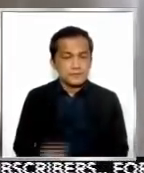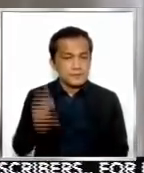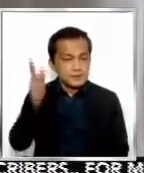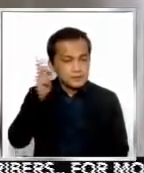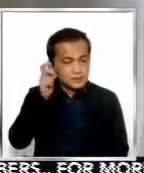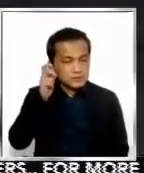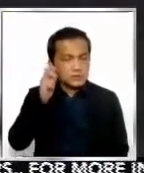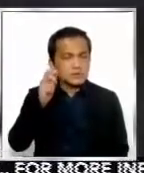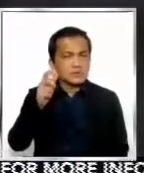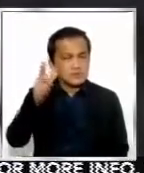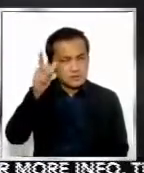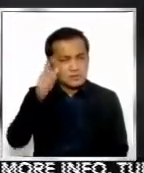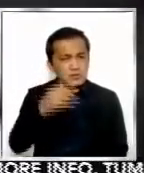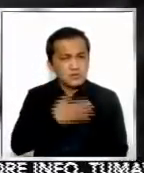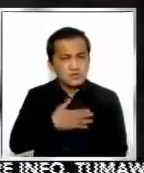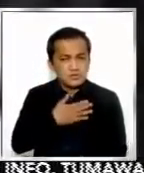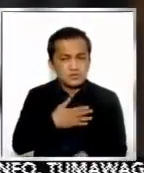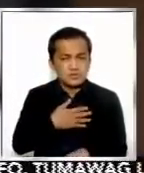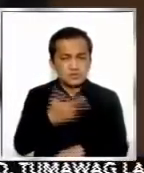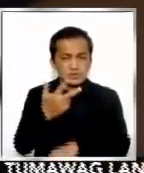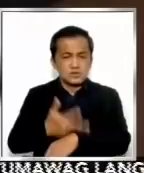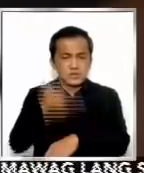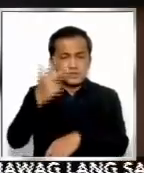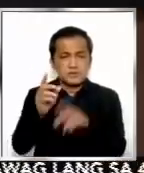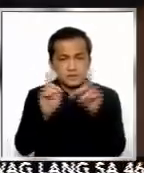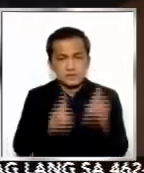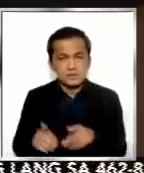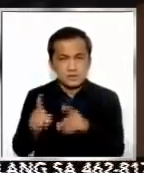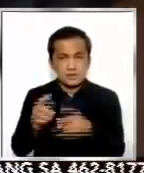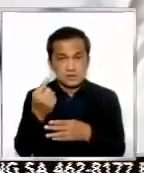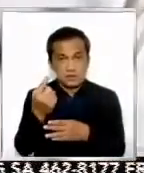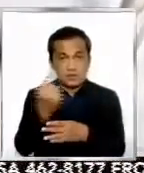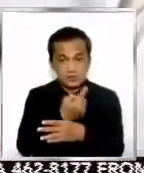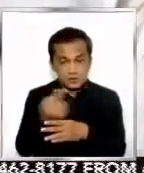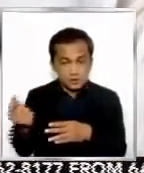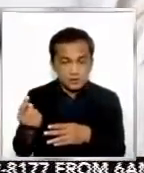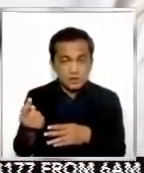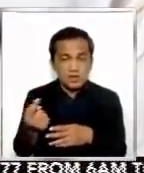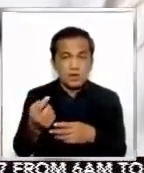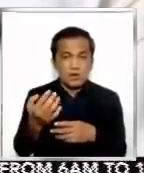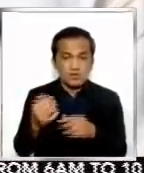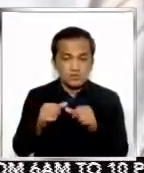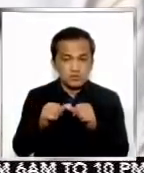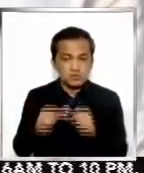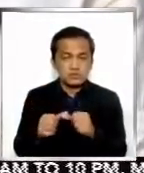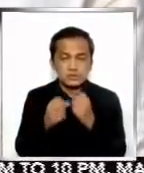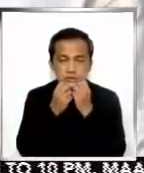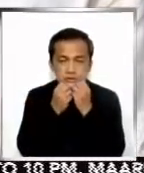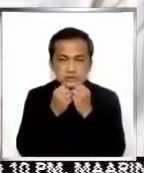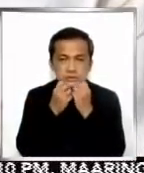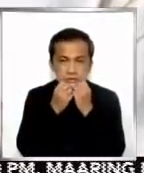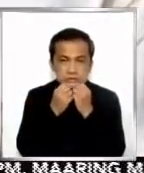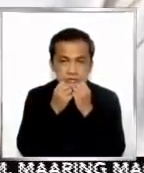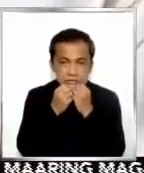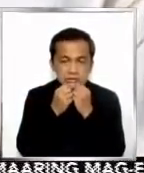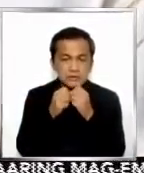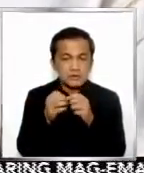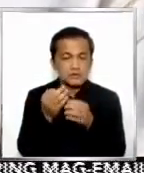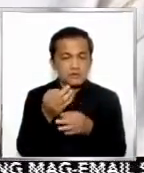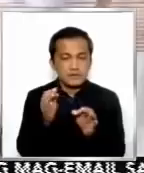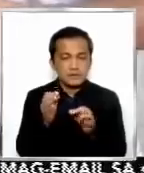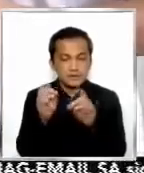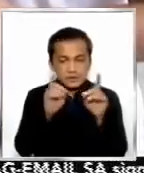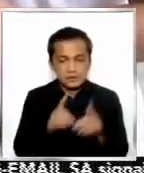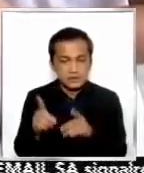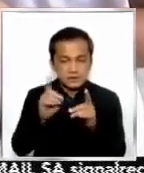gusto sana niya makapagtatlong beses na dialysis sa isang linggo. Para kasi tumagal, tinitipid niya ang mga libreng dialysis session. Ang